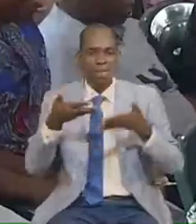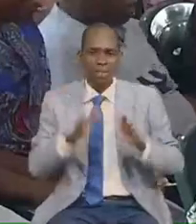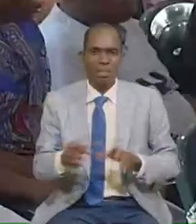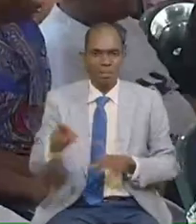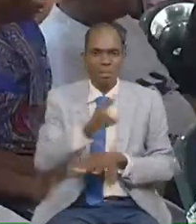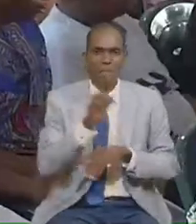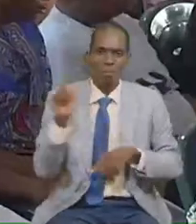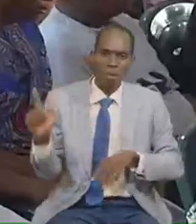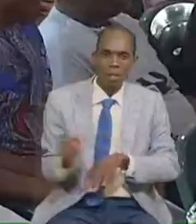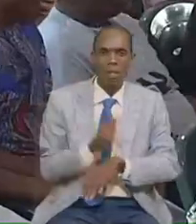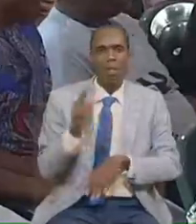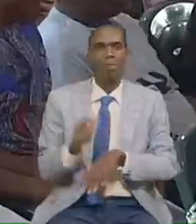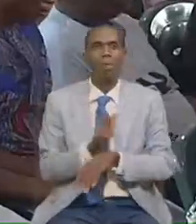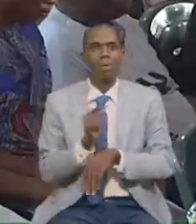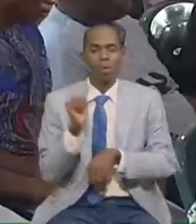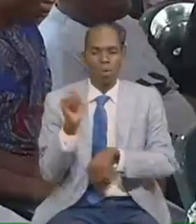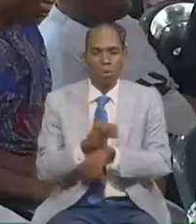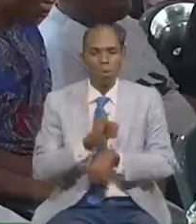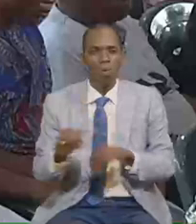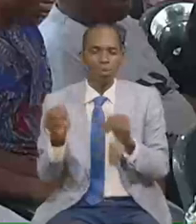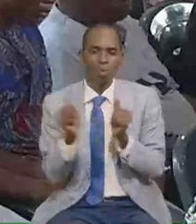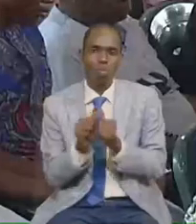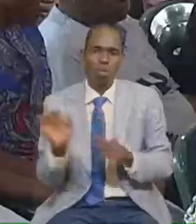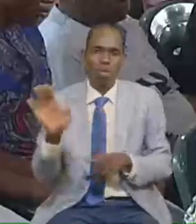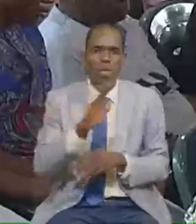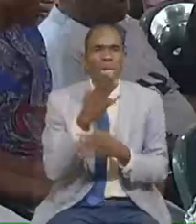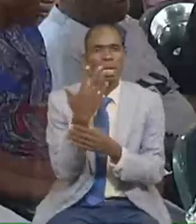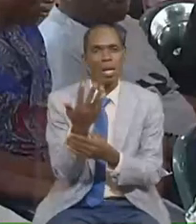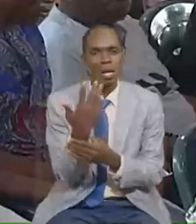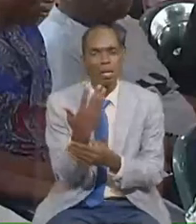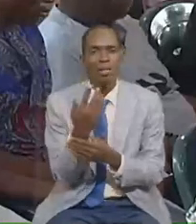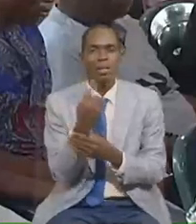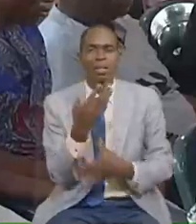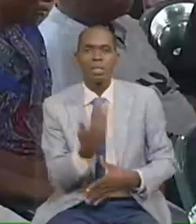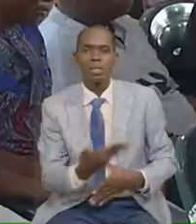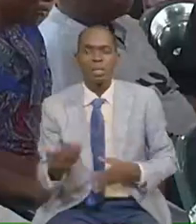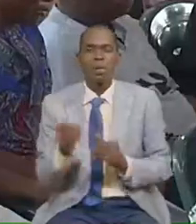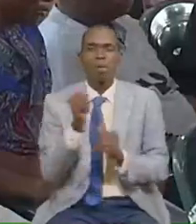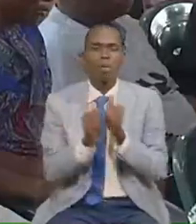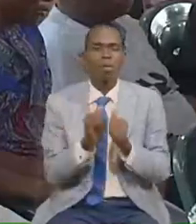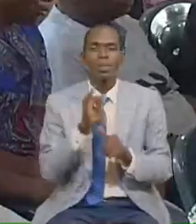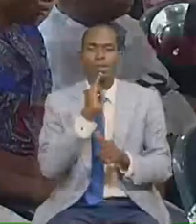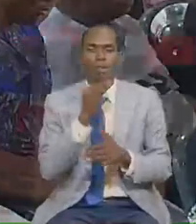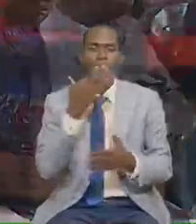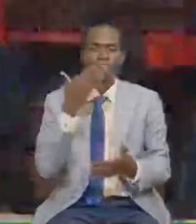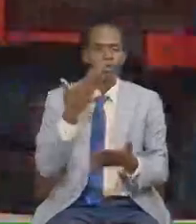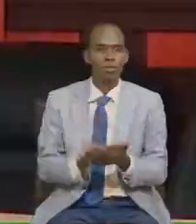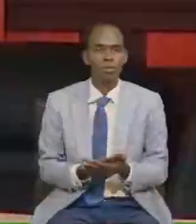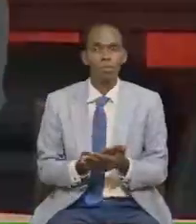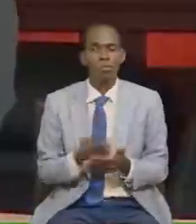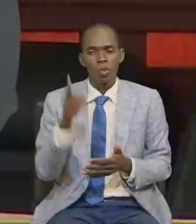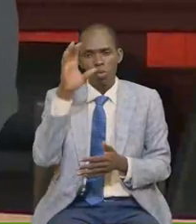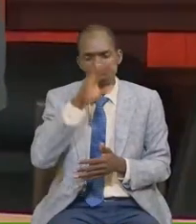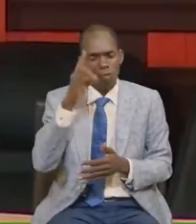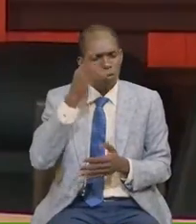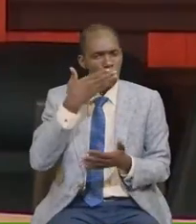en faisant de ses mains ce qui est bien. Pour avoir de quoi donner, tu dois trouver un bon travail maintenant